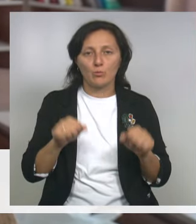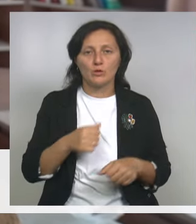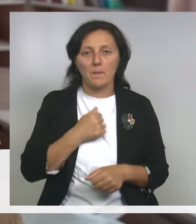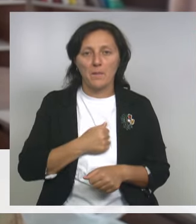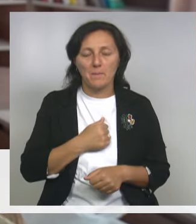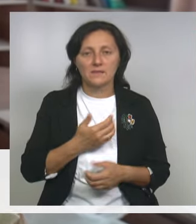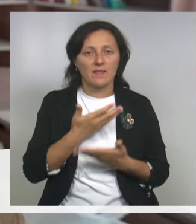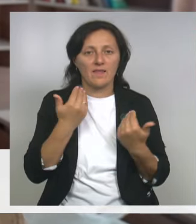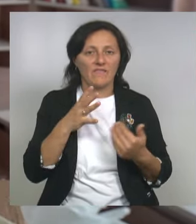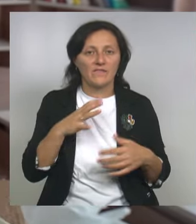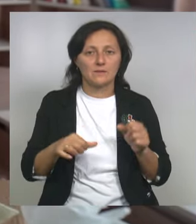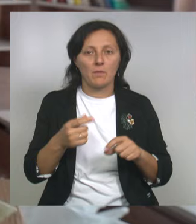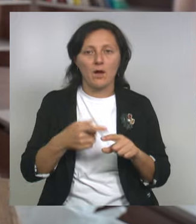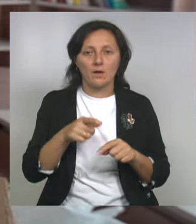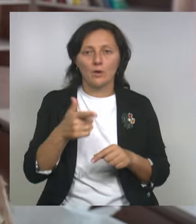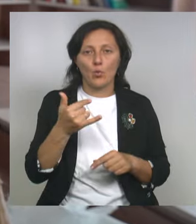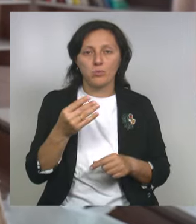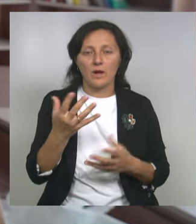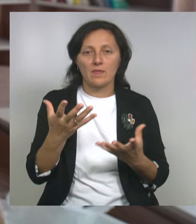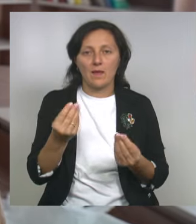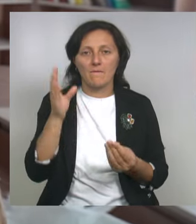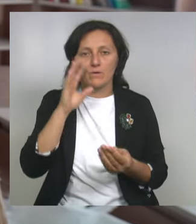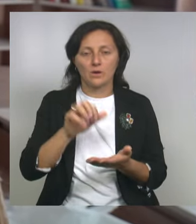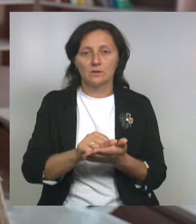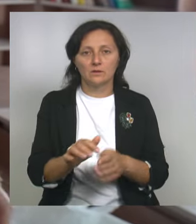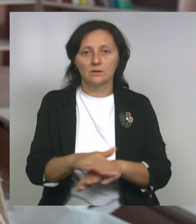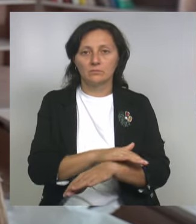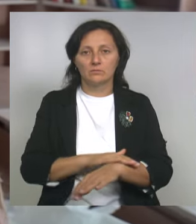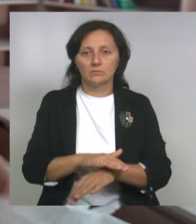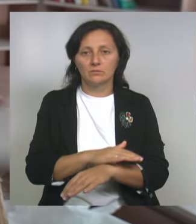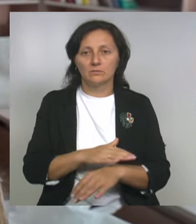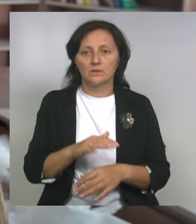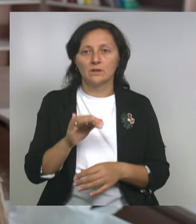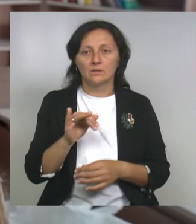возможности. Эта губочка намачивается просто водой, обтирается тело